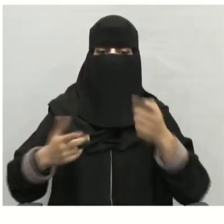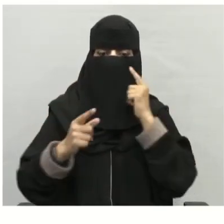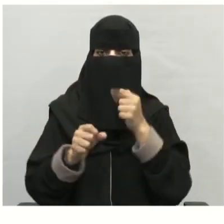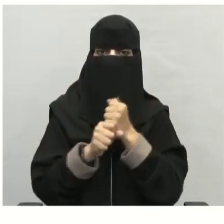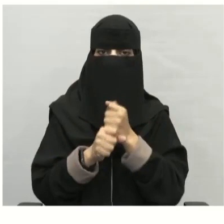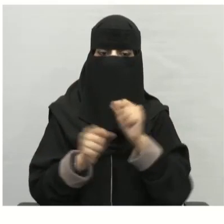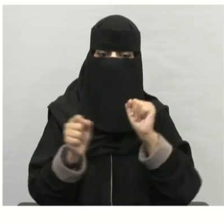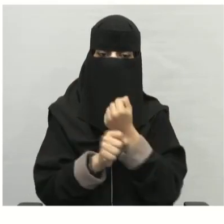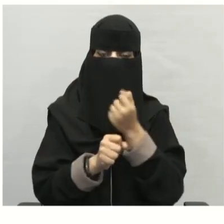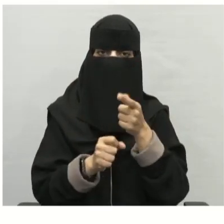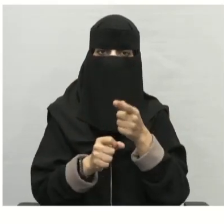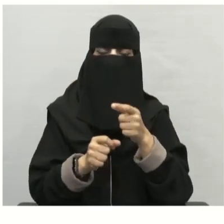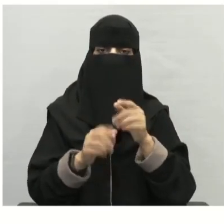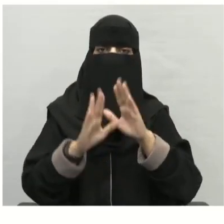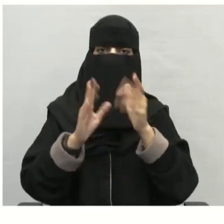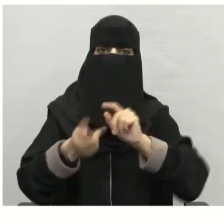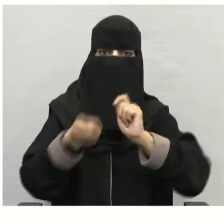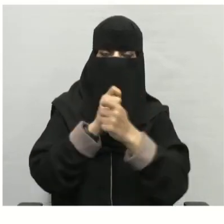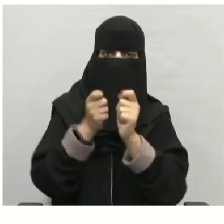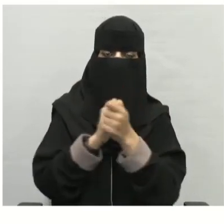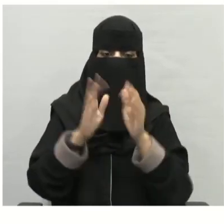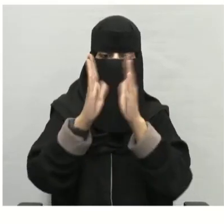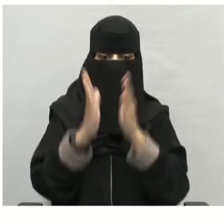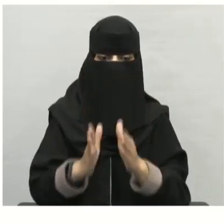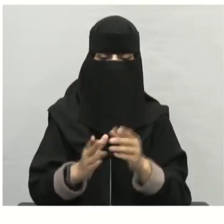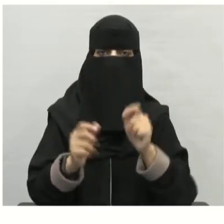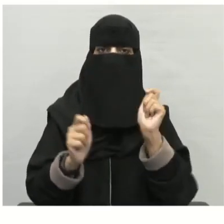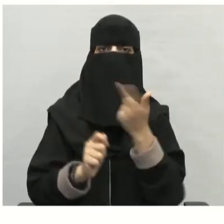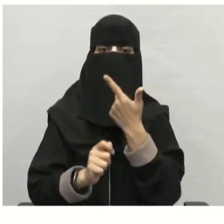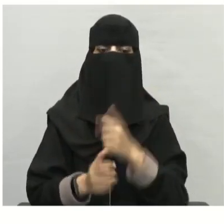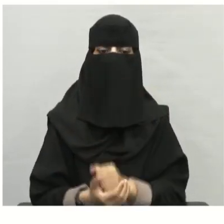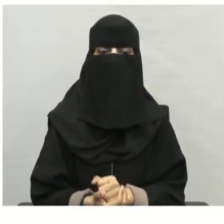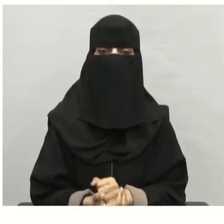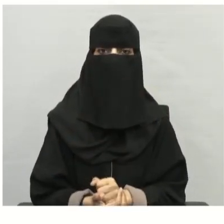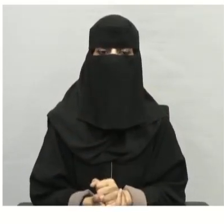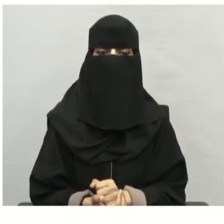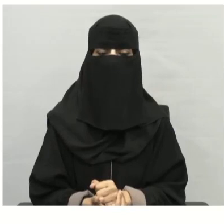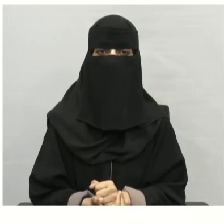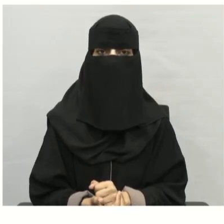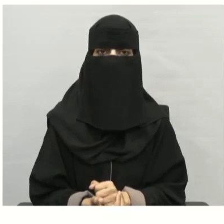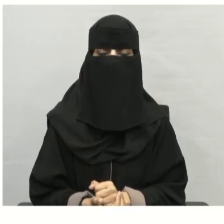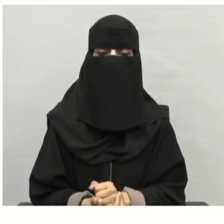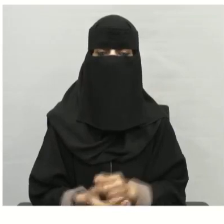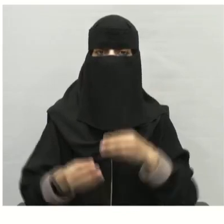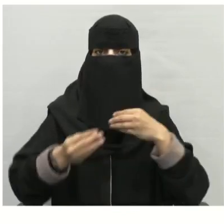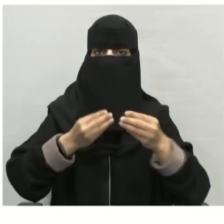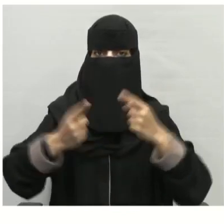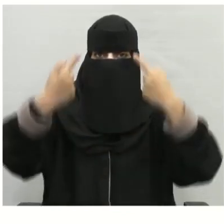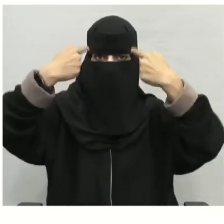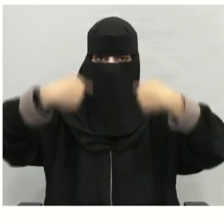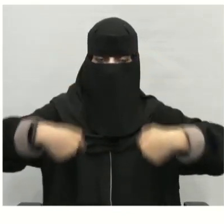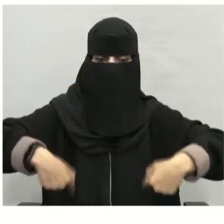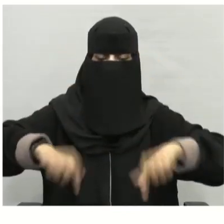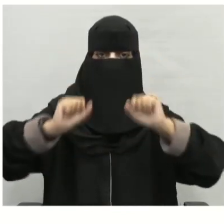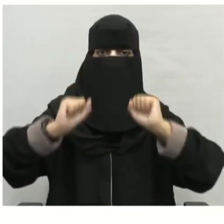نلاحظ هي قدره على تغيير اوضاع الجسم بسرعه ايضا لدينا المرونه هي